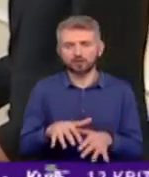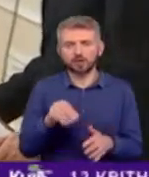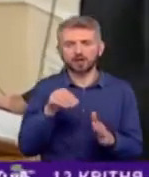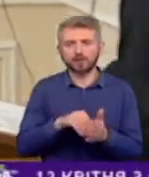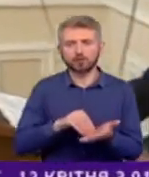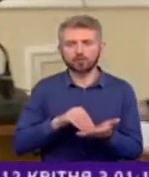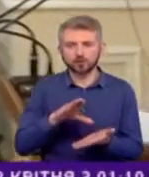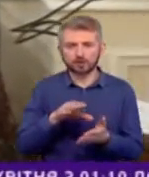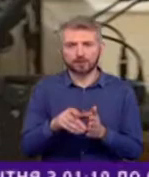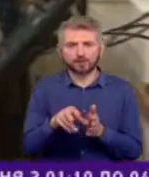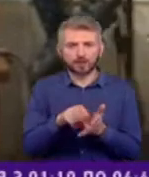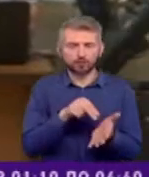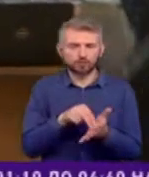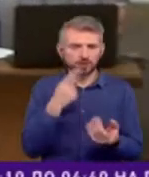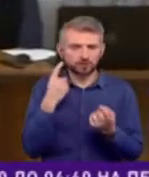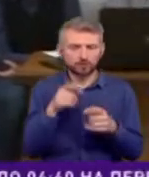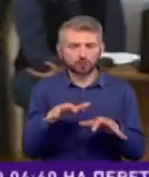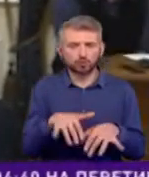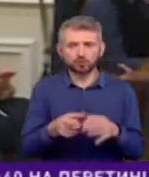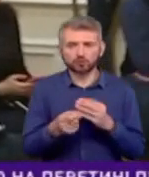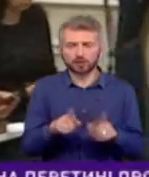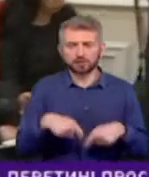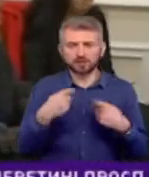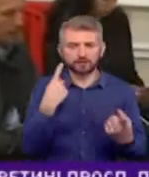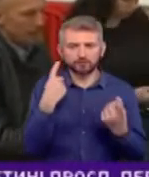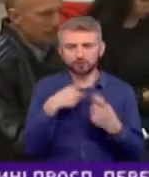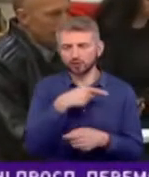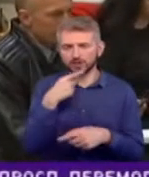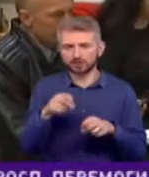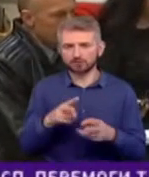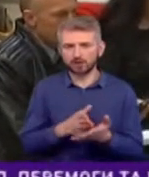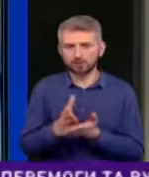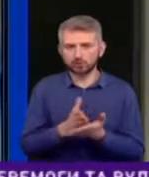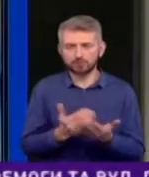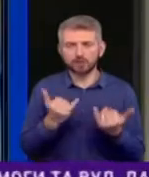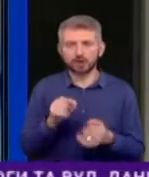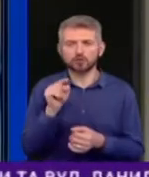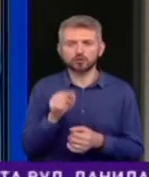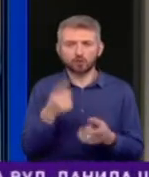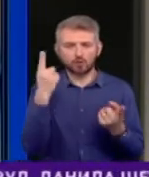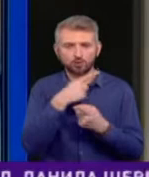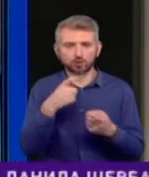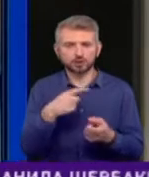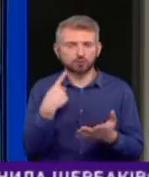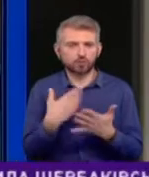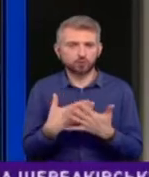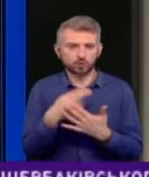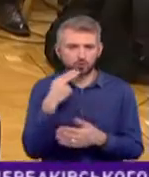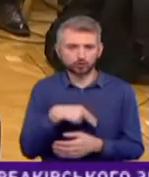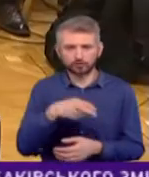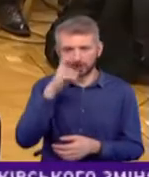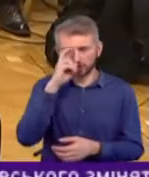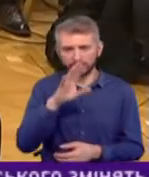накопичувачі інформації, комп'ютер, з якого передавав інформацію російським спецслужбам. Наразі йому оголошено про підозру у державній зраді.